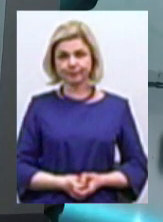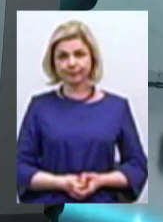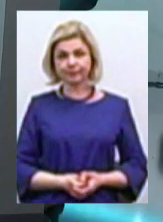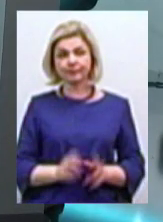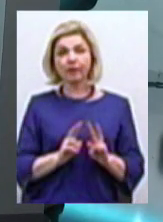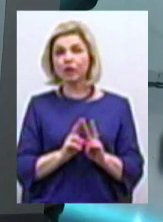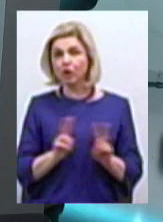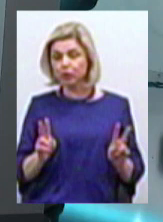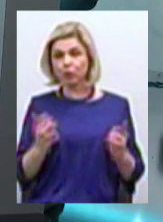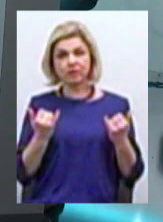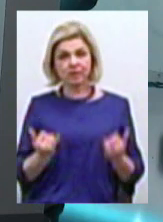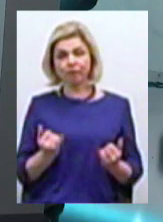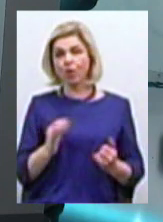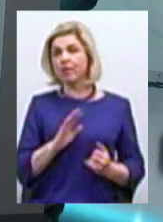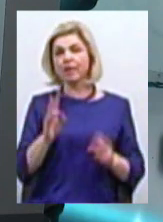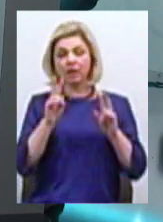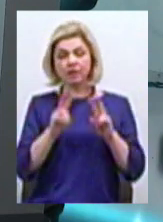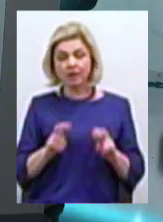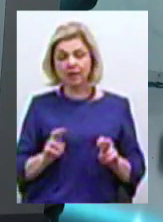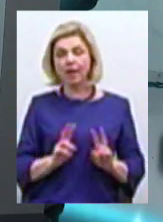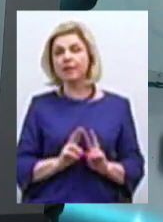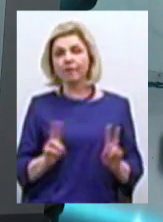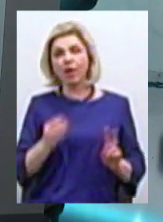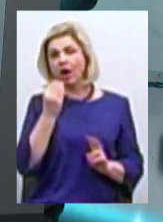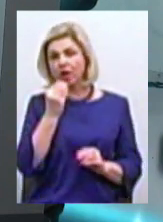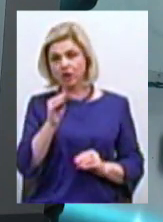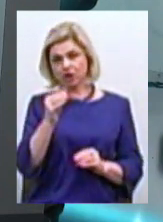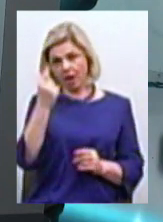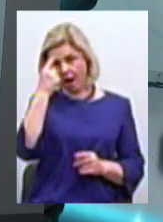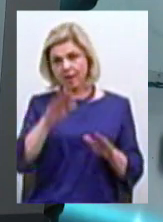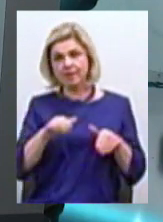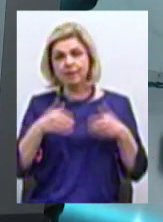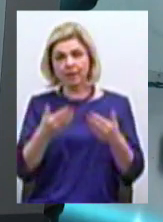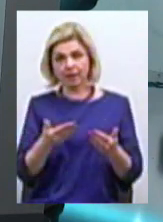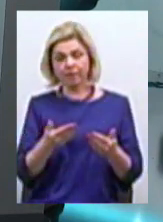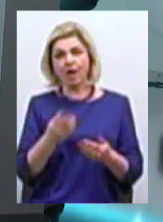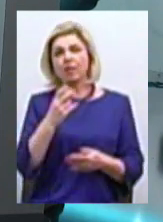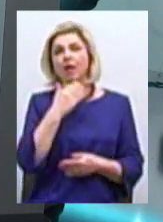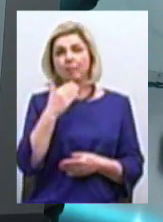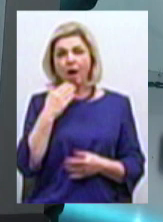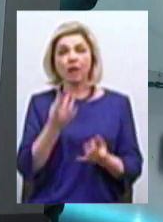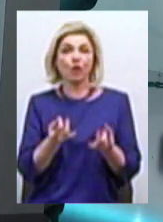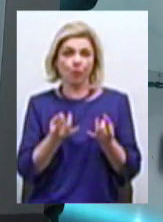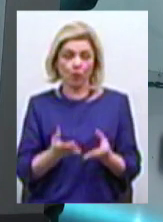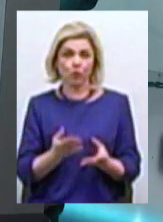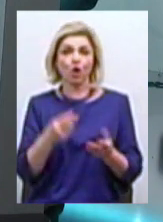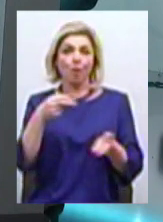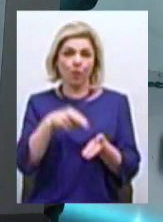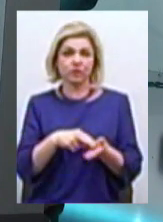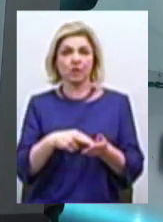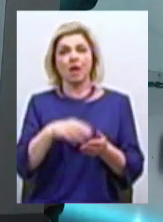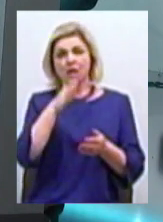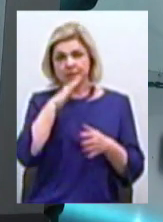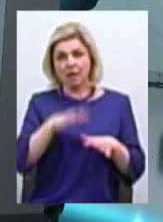Ніхто сьогодні не розглядає ніяких кращих альтернатив. Набагато простіше просто поставити заставку і набрати